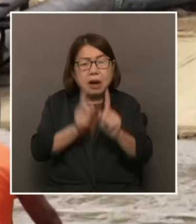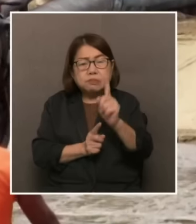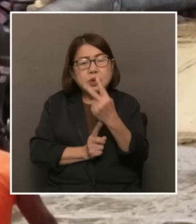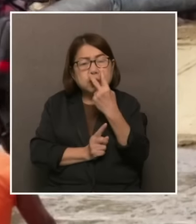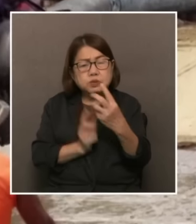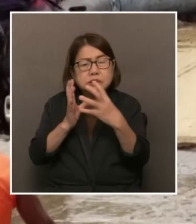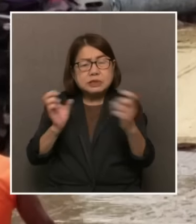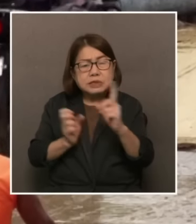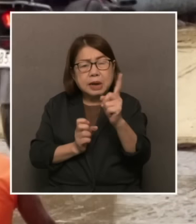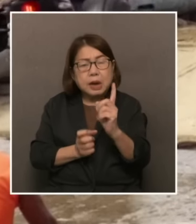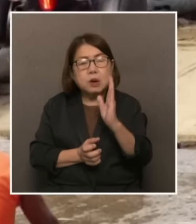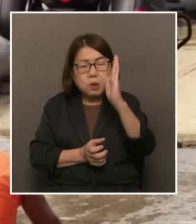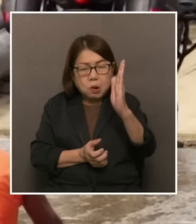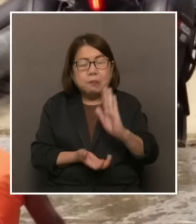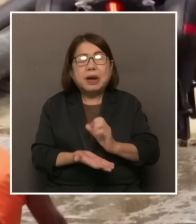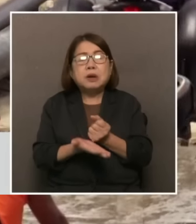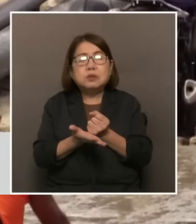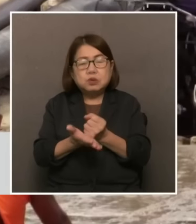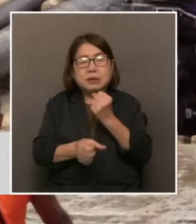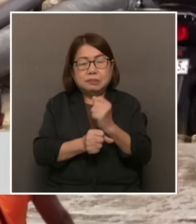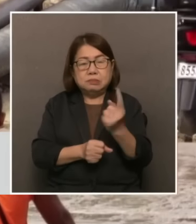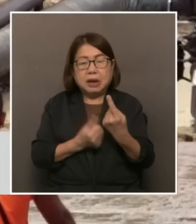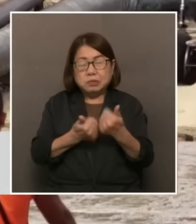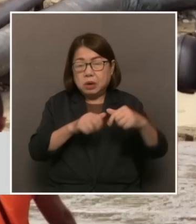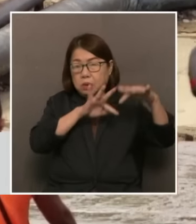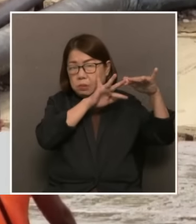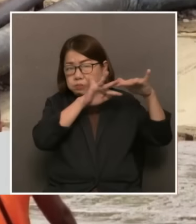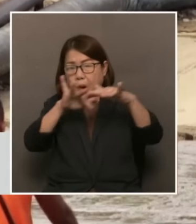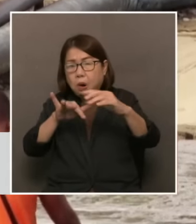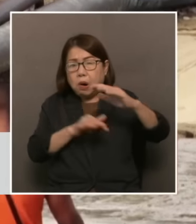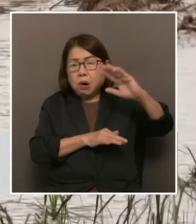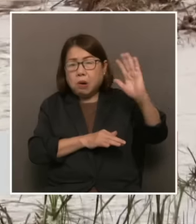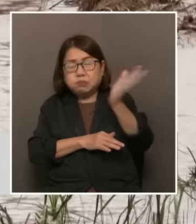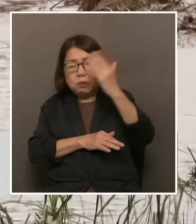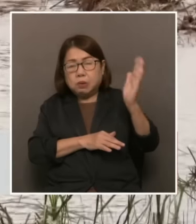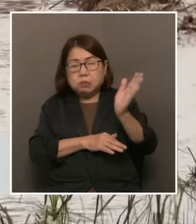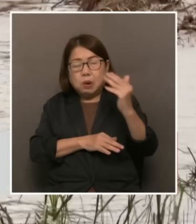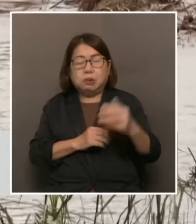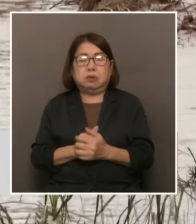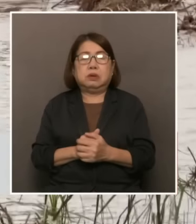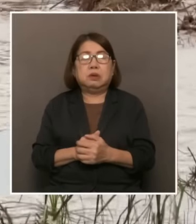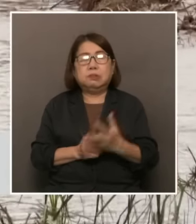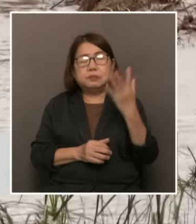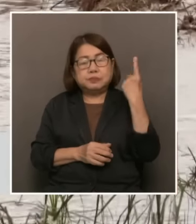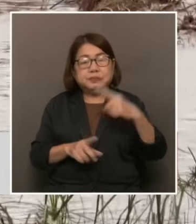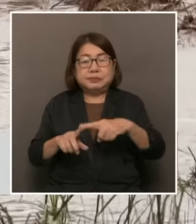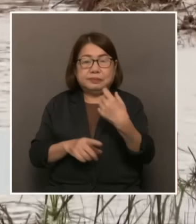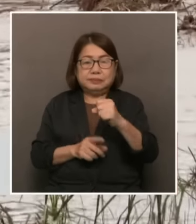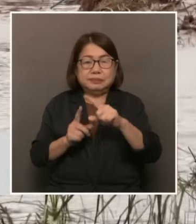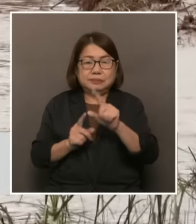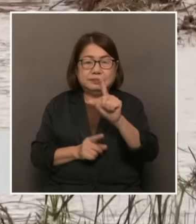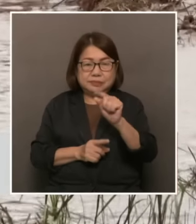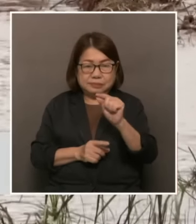ูภายุออสการพัฒถลมเมืองแ่งนี้ในฐานะภายุระดับหนึ่เมื่วันที่ 20 ตุลาคม 2567